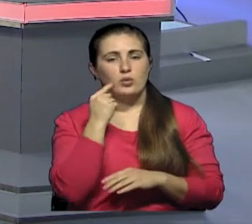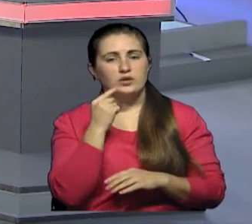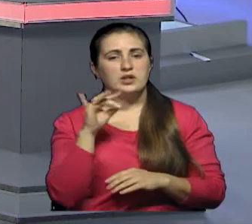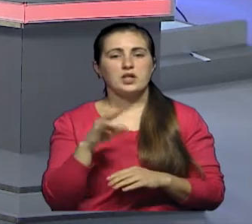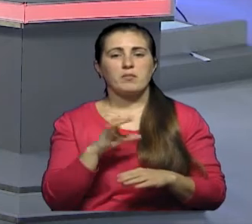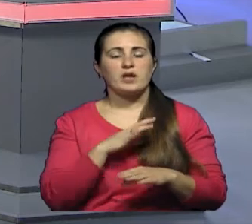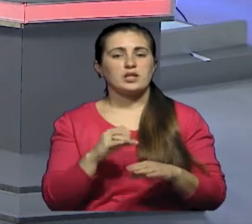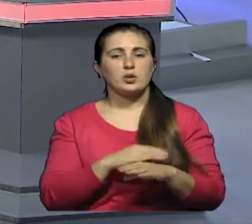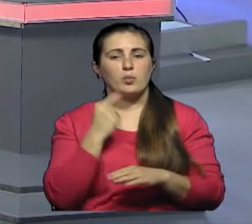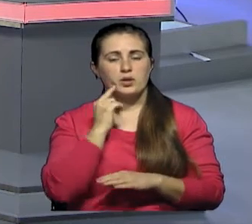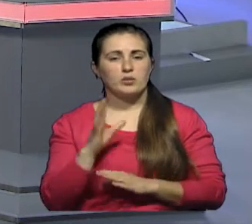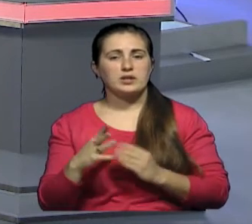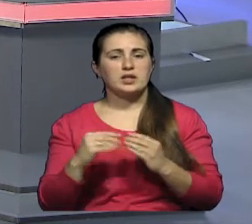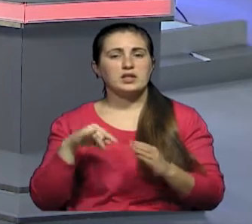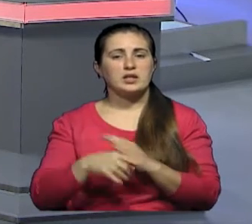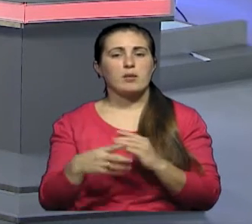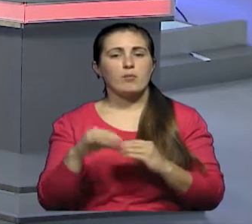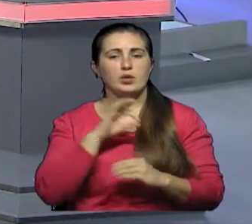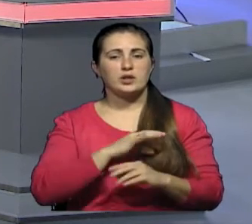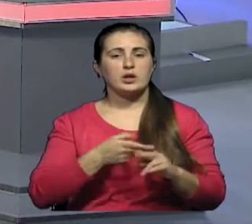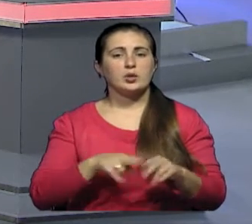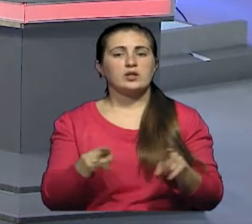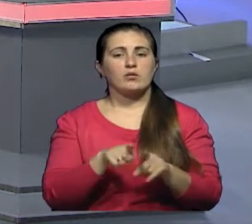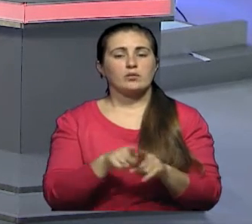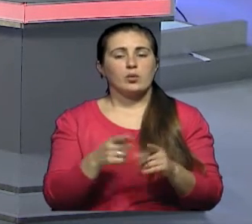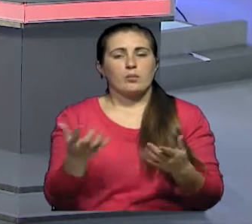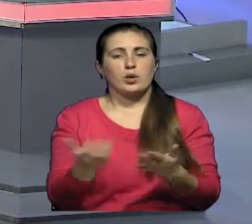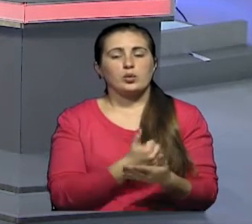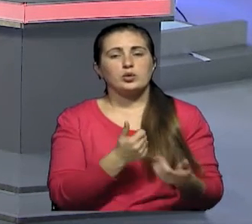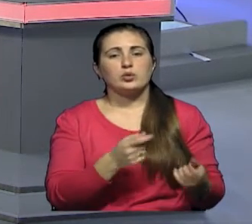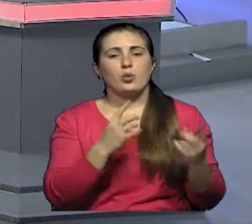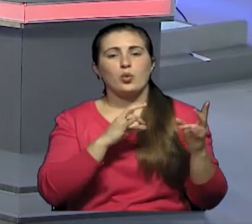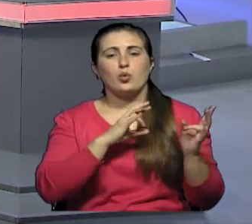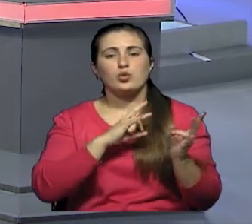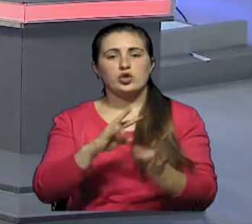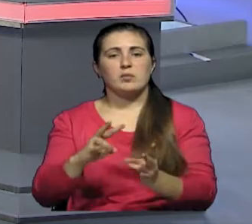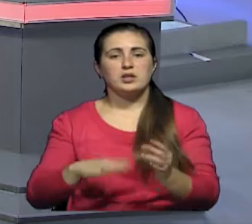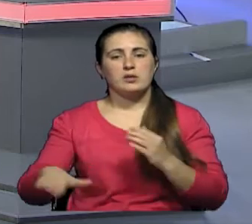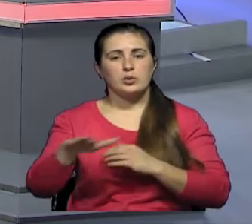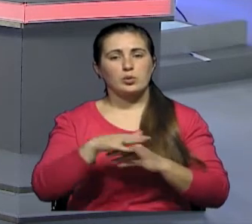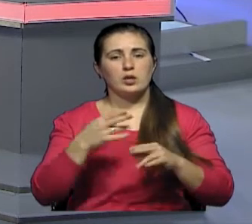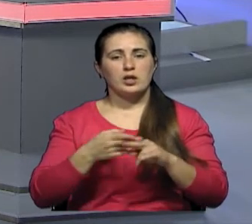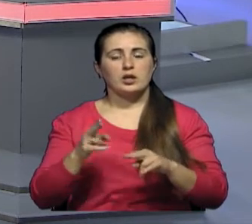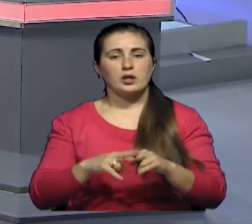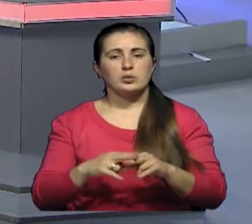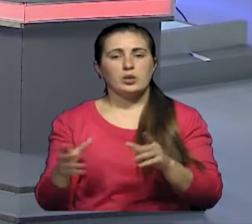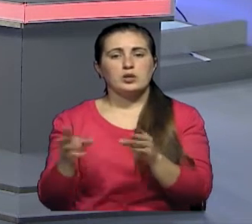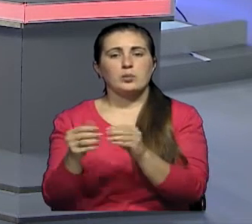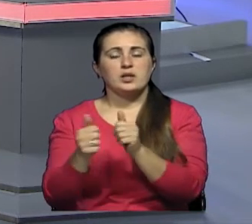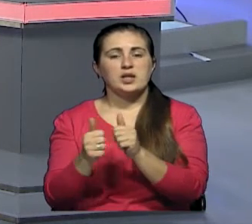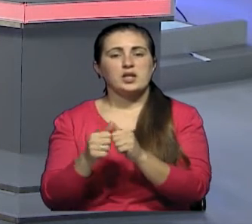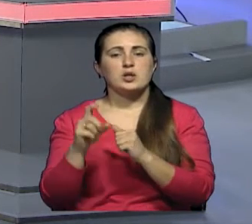недобросовестно недропользователи работа которых но все равно приносит ущерб территории которой ну например сопредельного зоной